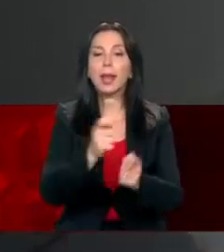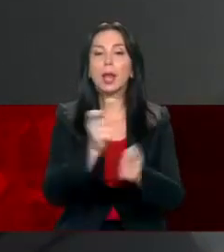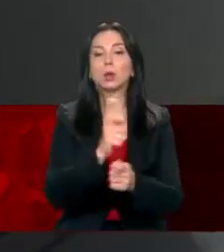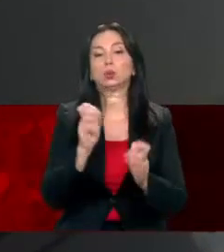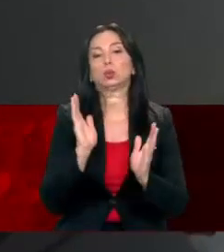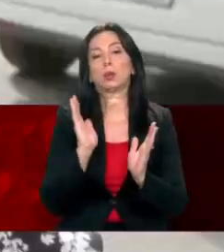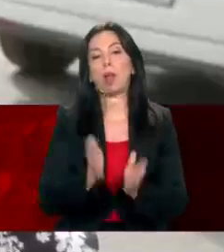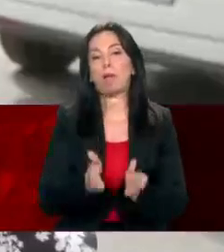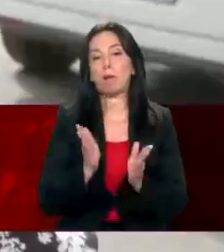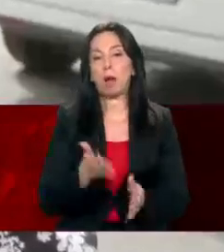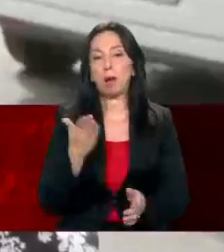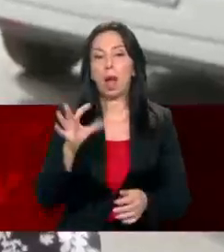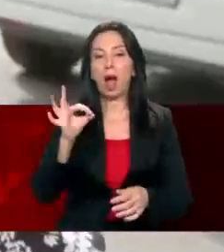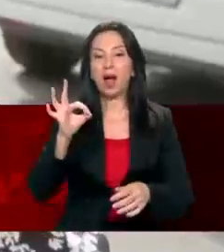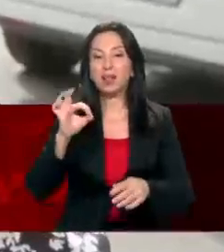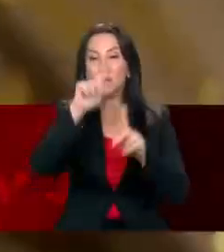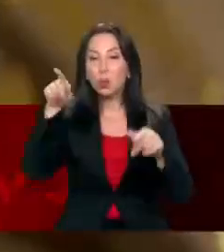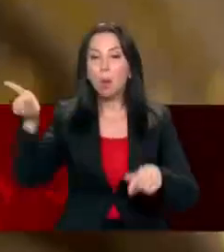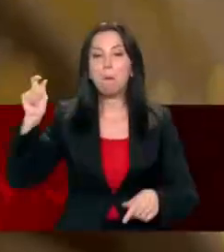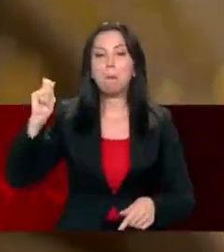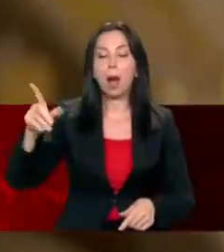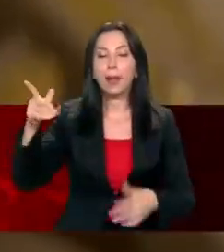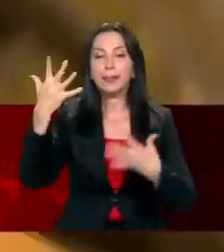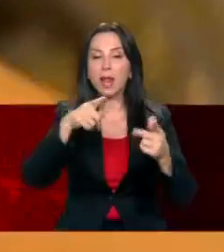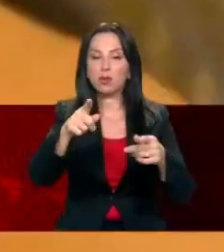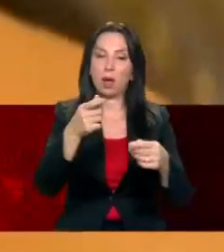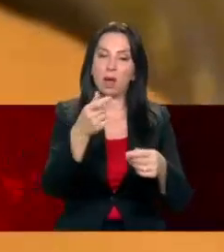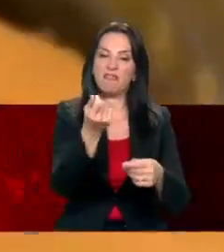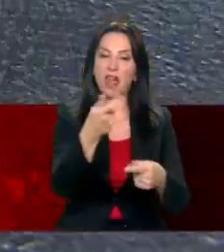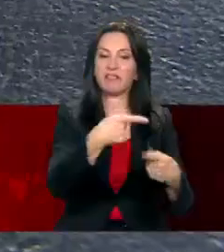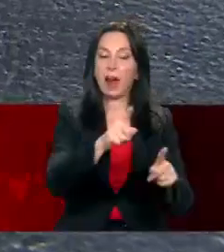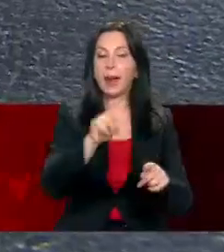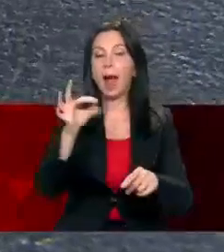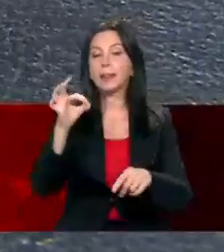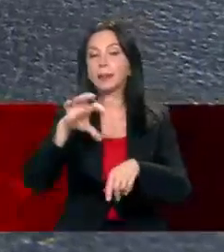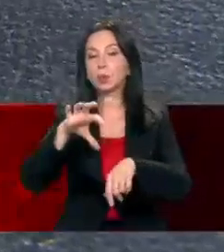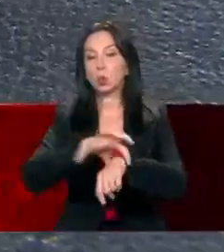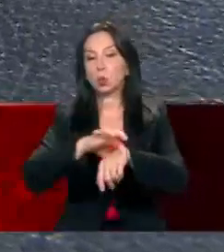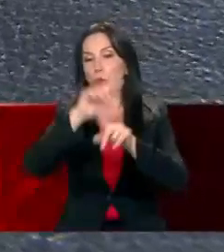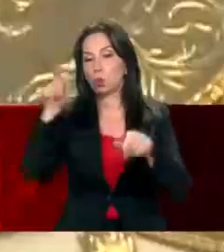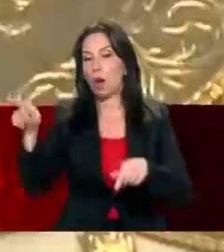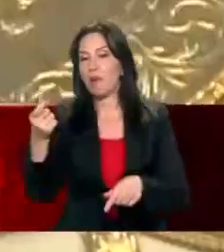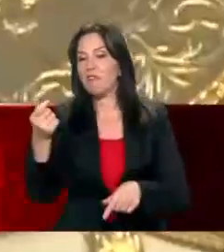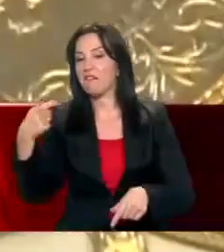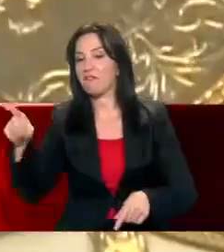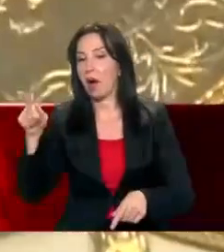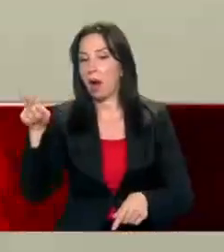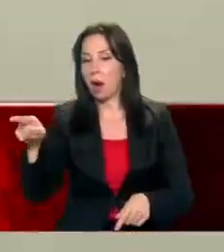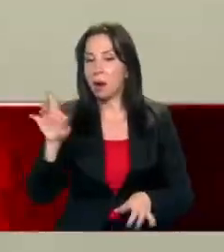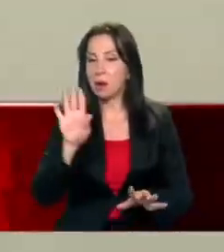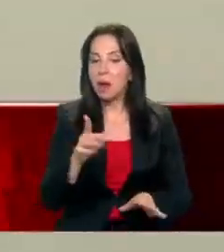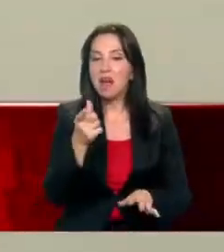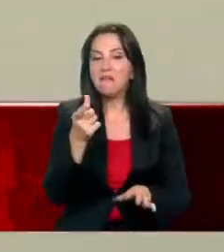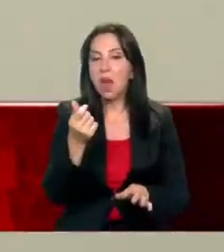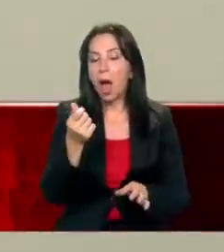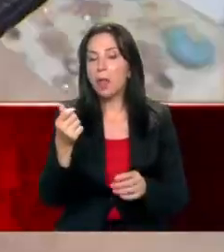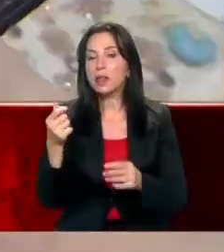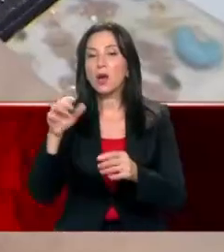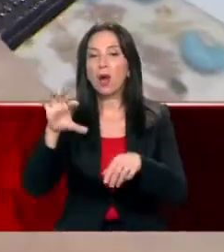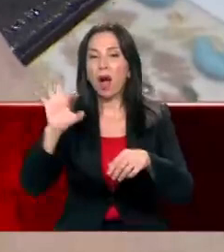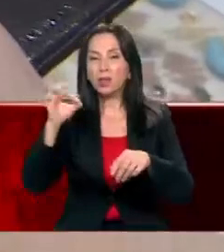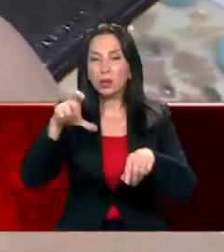bakmak zorundayız. Kuyumcudaki daha pahalı. Televizyonda farklı, kuyumcuda farklı. Hatta kuyumcular arasında bile fiyat değişiyor.